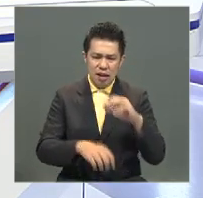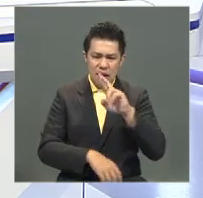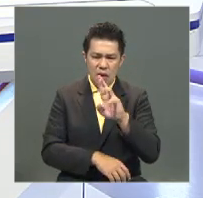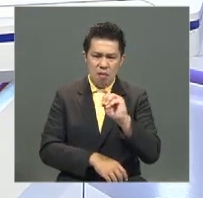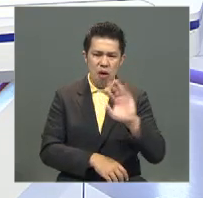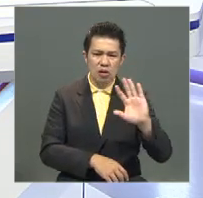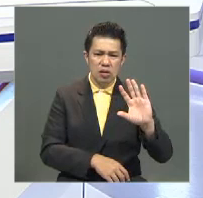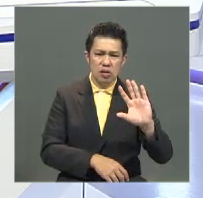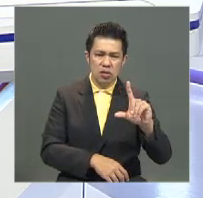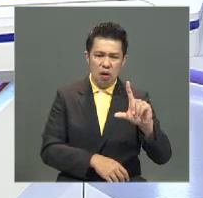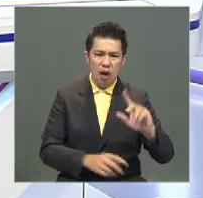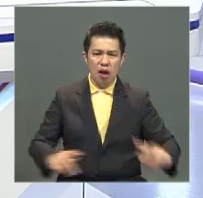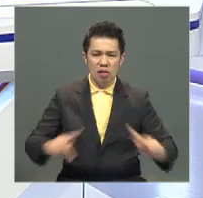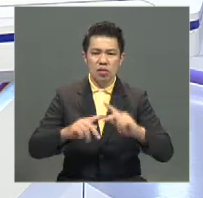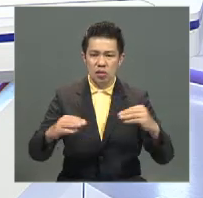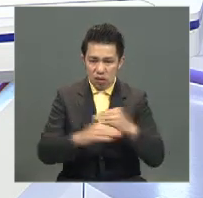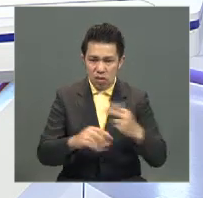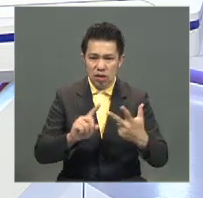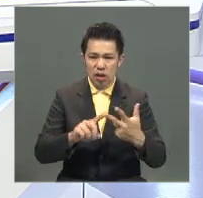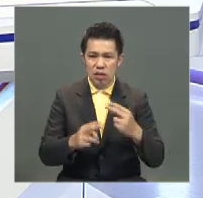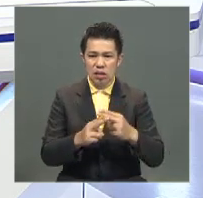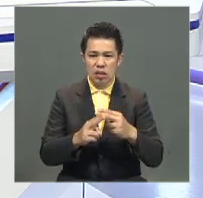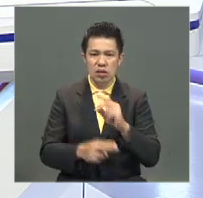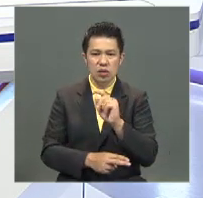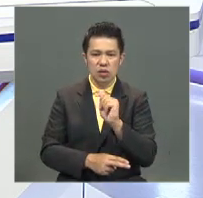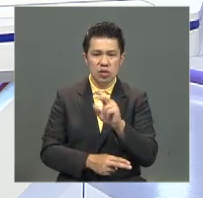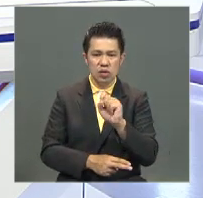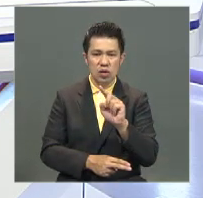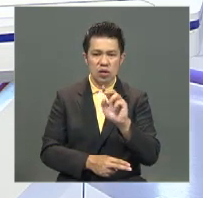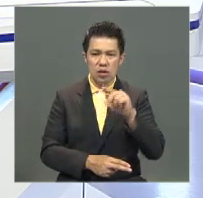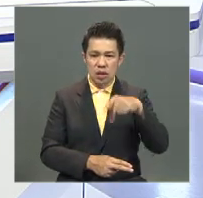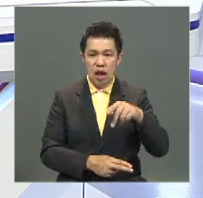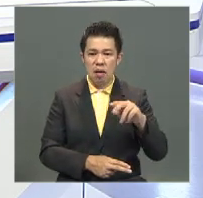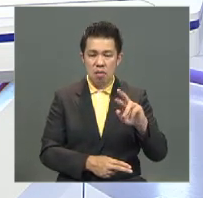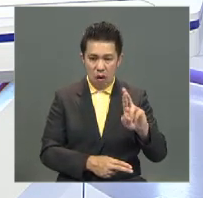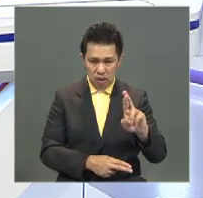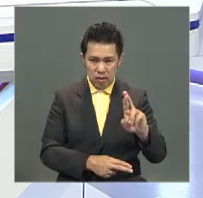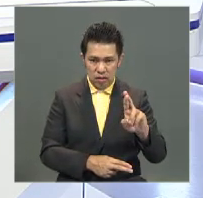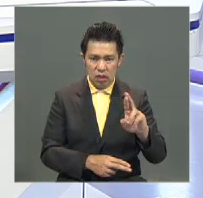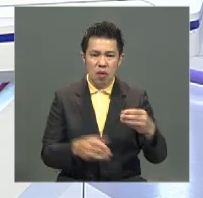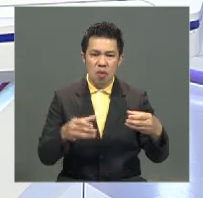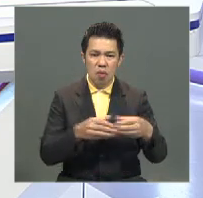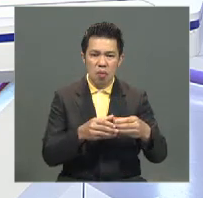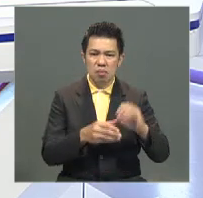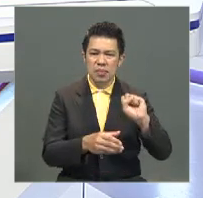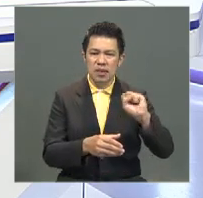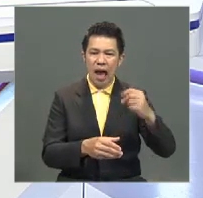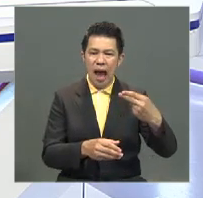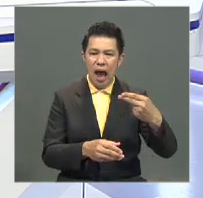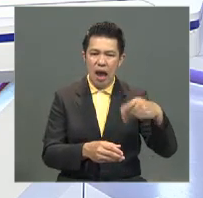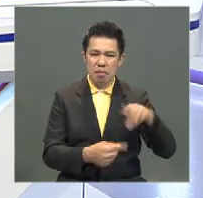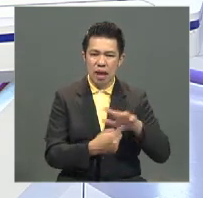ในสมัยของคสช.มาก่อนอีกท่านหนึ่งก็คือคุณทศพรสิริสัมพันธ์ก็สภพัฒน์นะครับก็เป็นชื่อที่เ